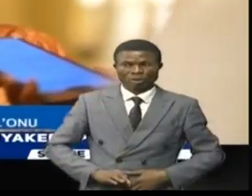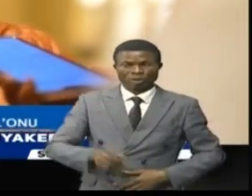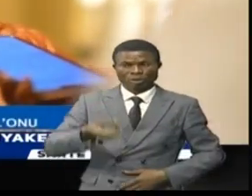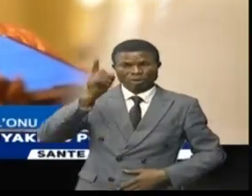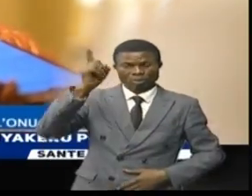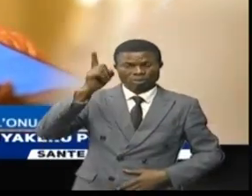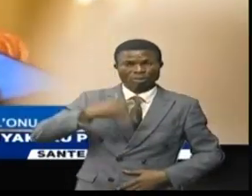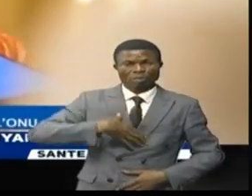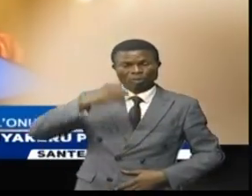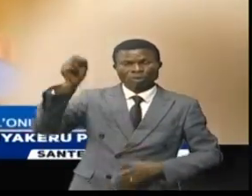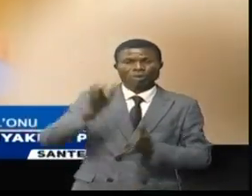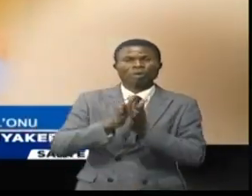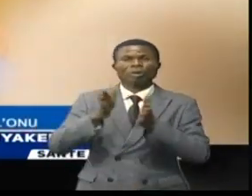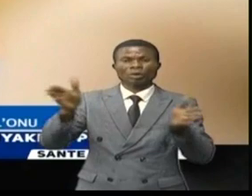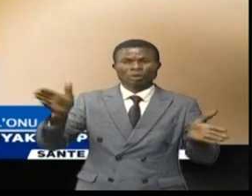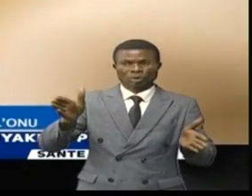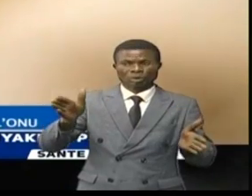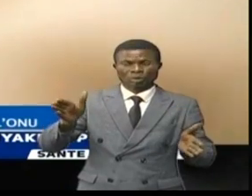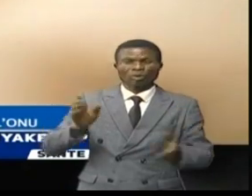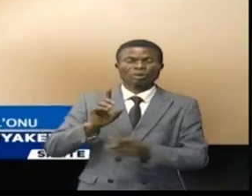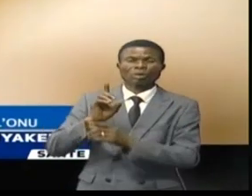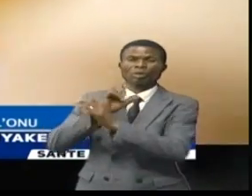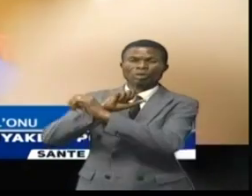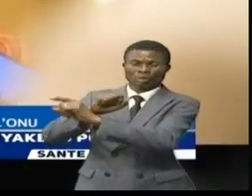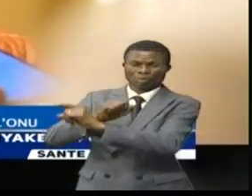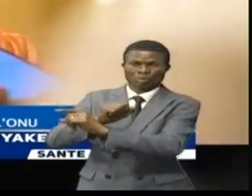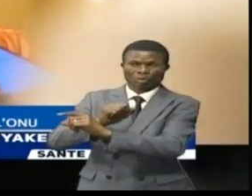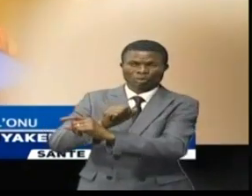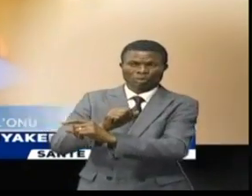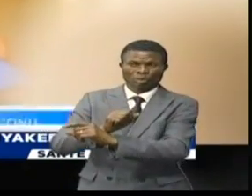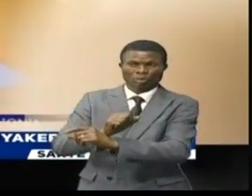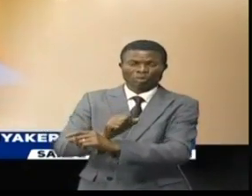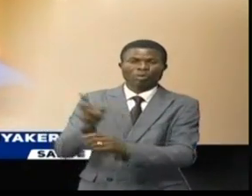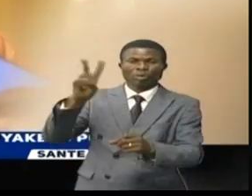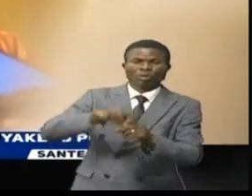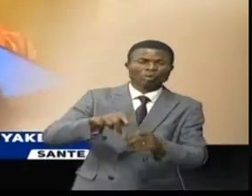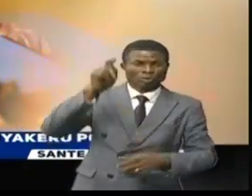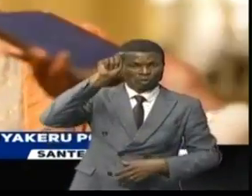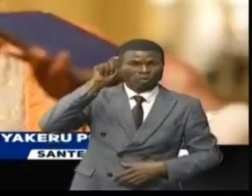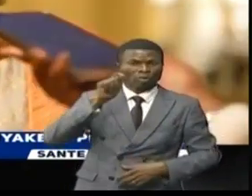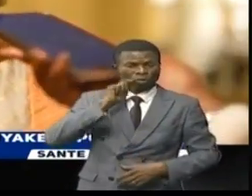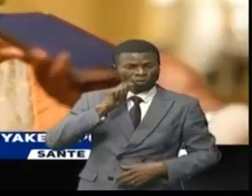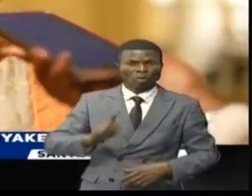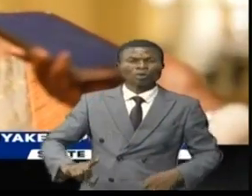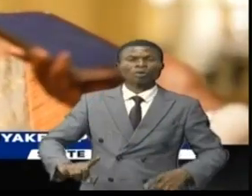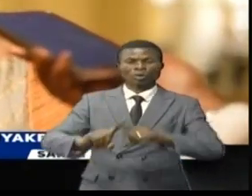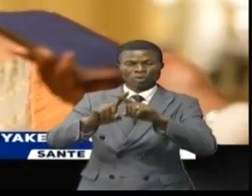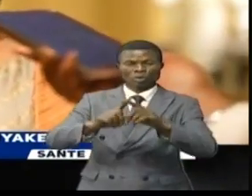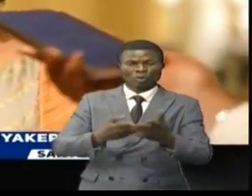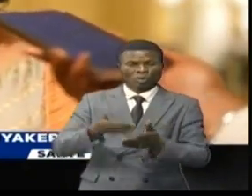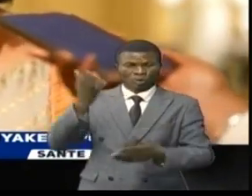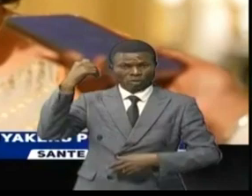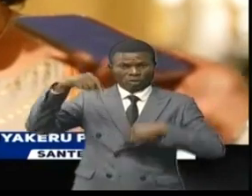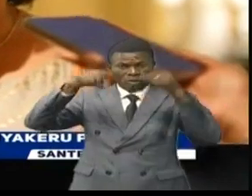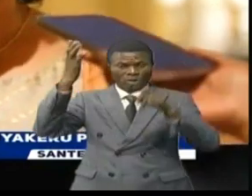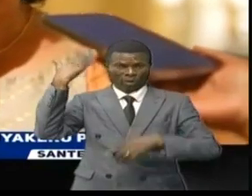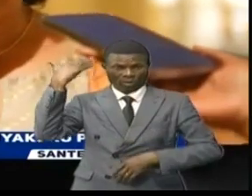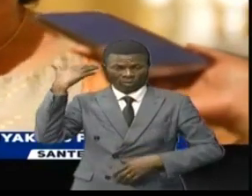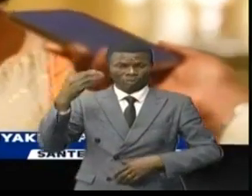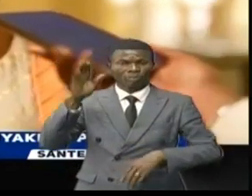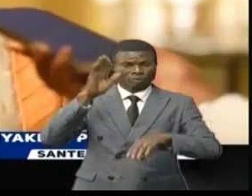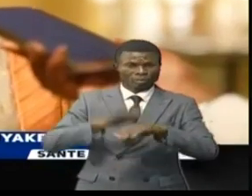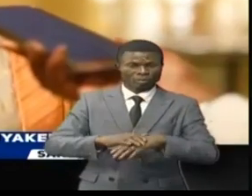championne globale sur la prévention et la réplique aux violences sexuelles liées au conflit. L'année dernière, j'étais en RDC